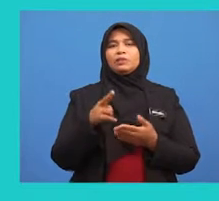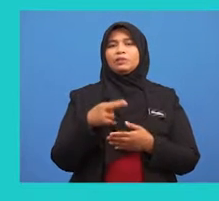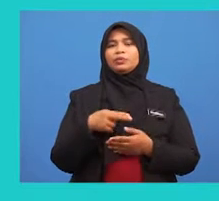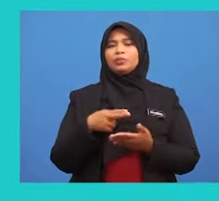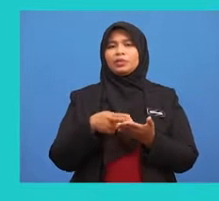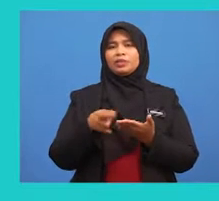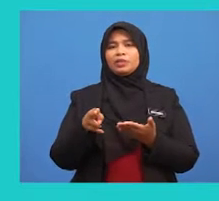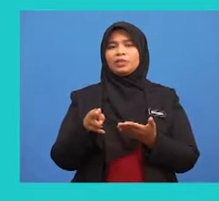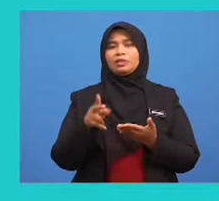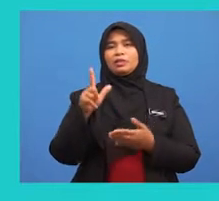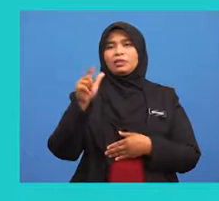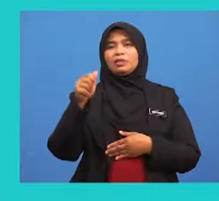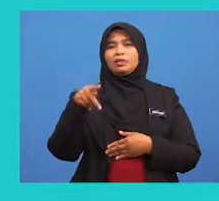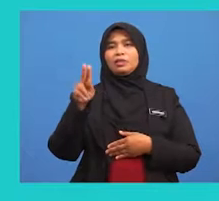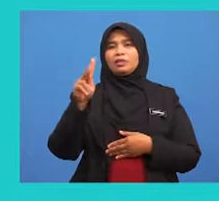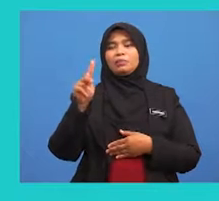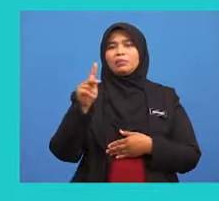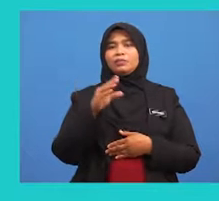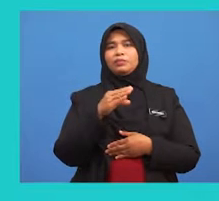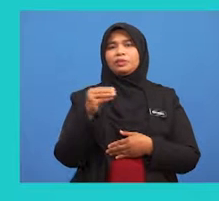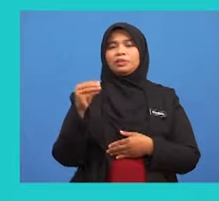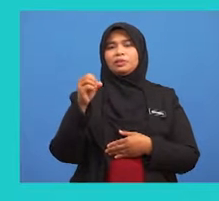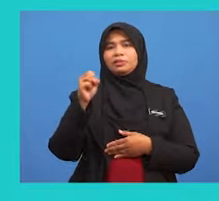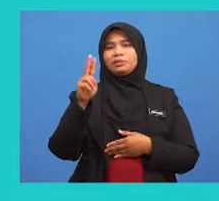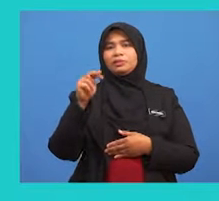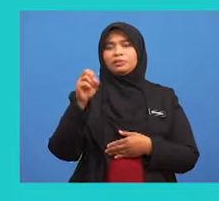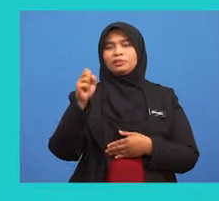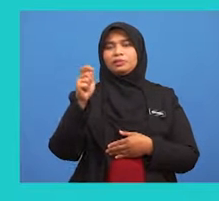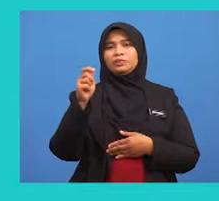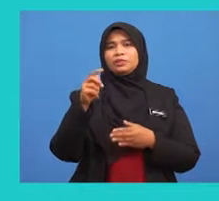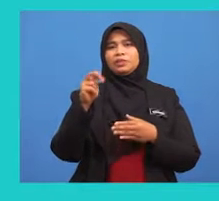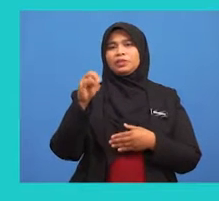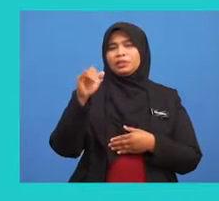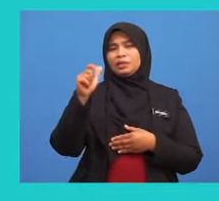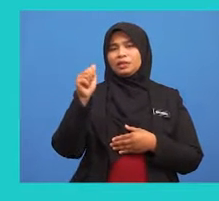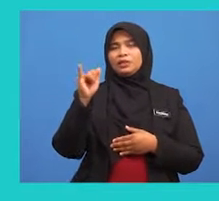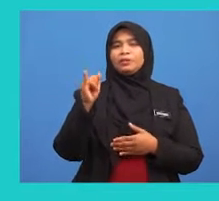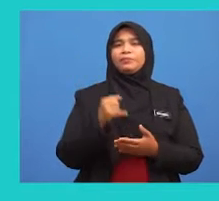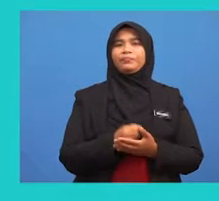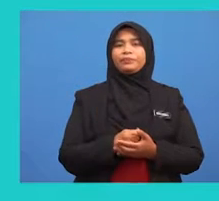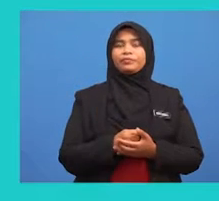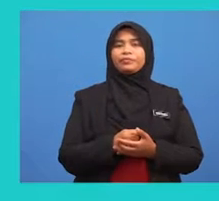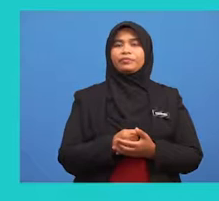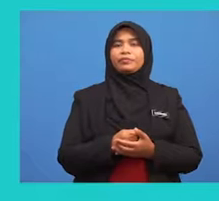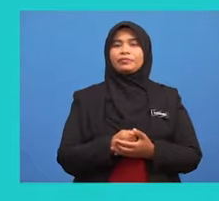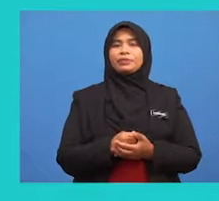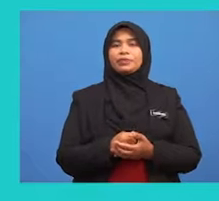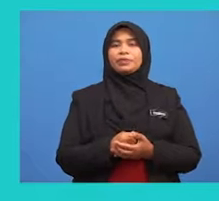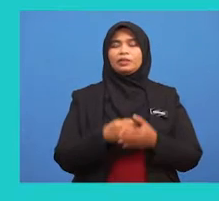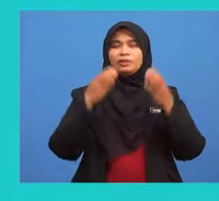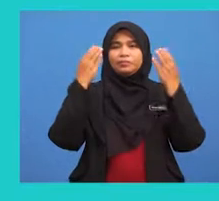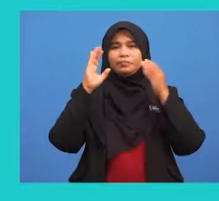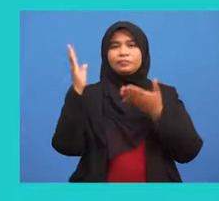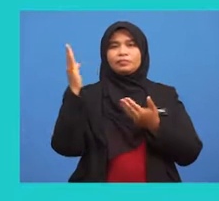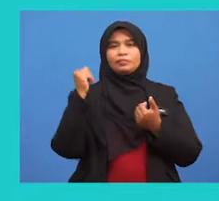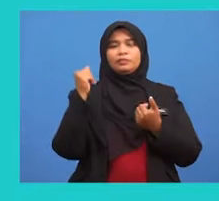ragu, susut nilai dan susut nilai terkumpul serta pelupusan aset.